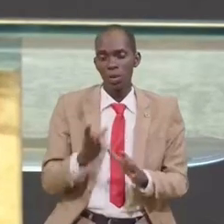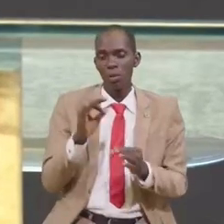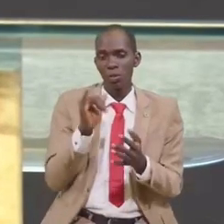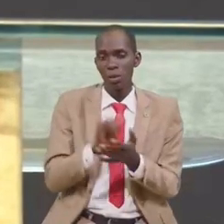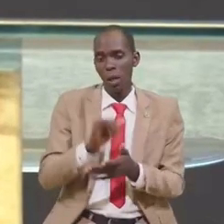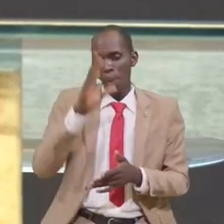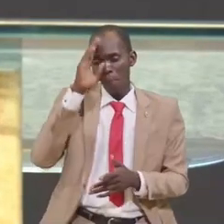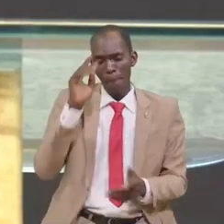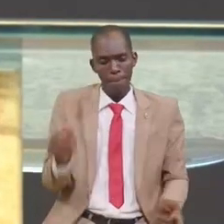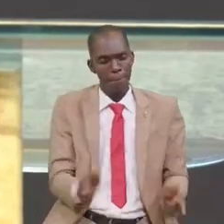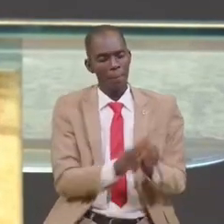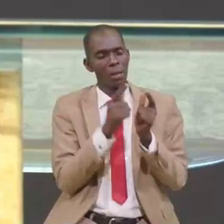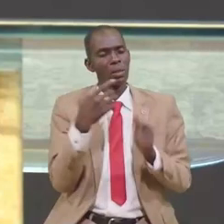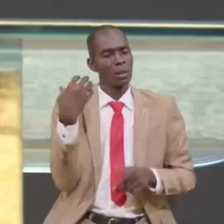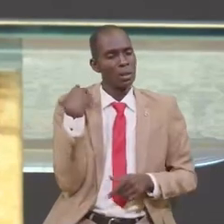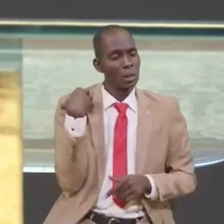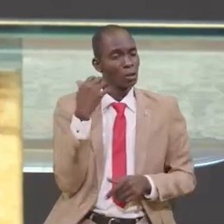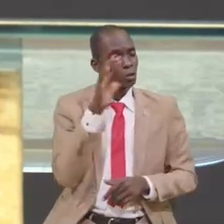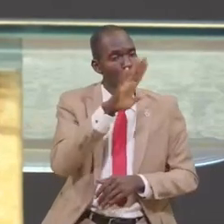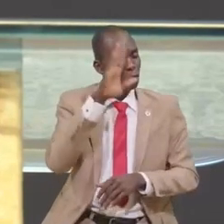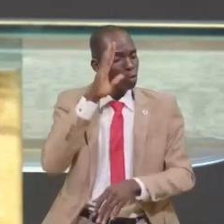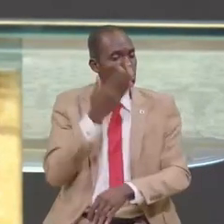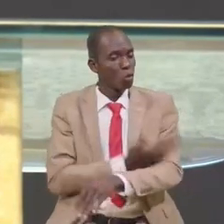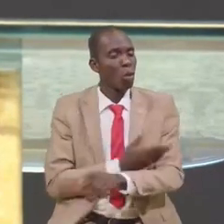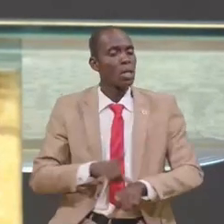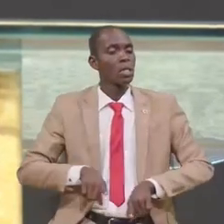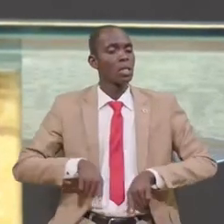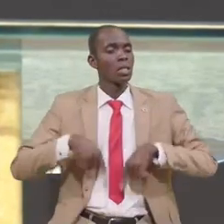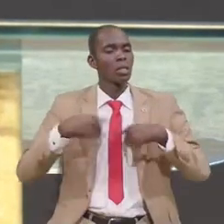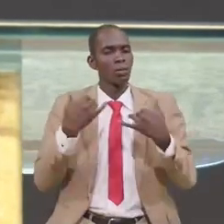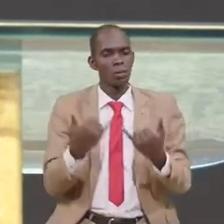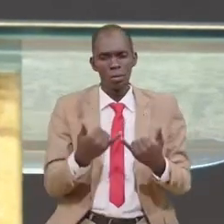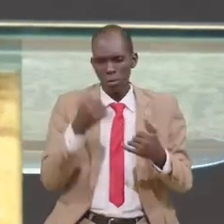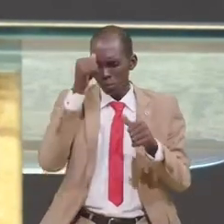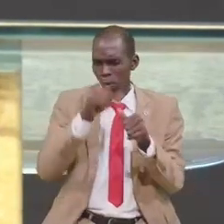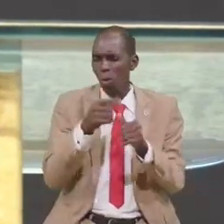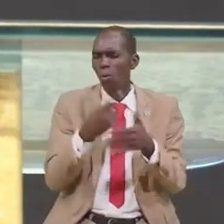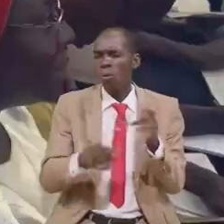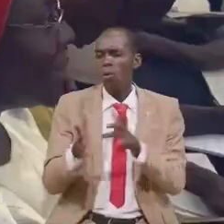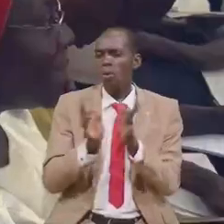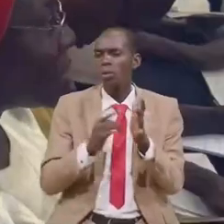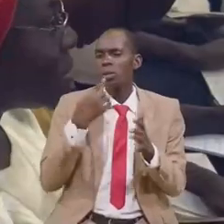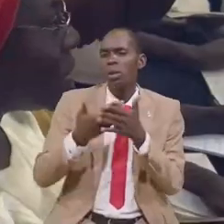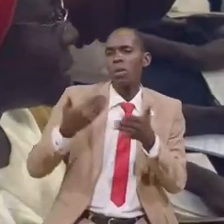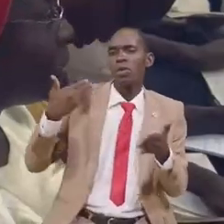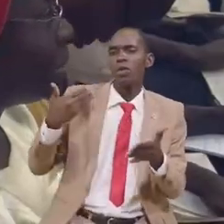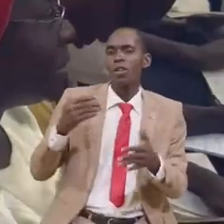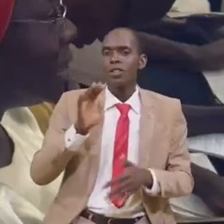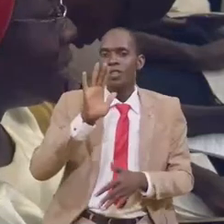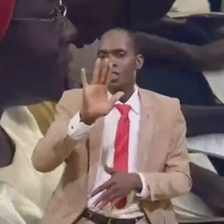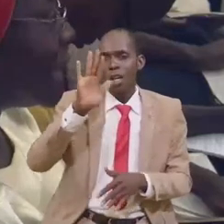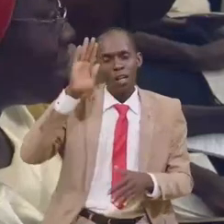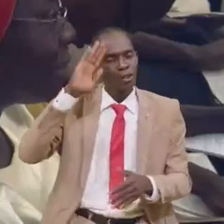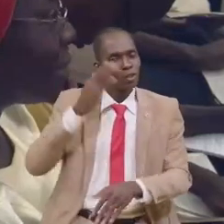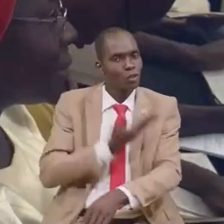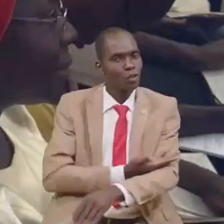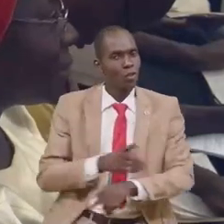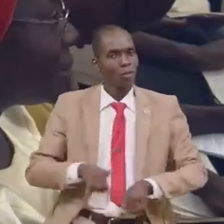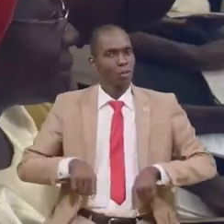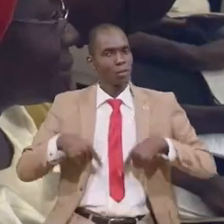sa rencontre lui apportèrent cette nouvelle, « Ton enfant vit !» Qu'est-ce que Jésus avait dit avant ce temps-ci ?« Ton fils